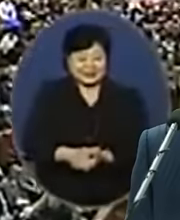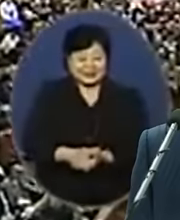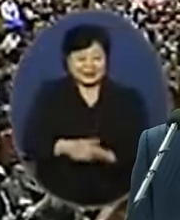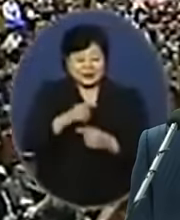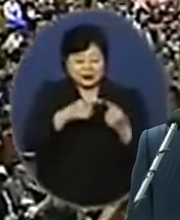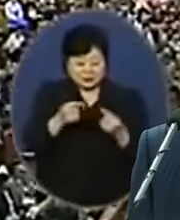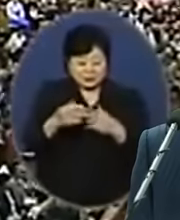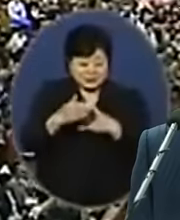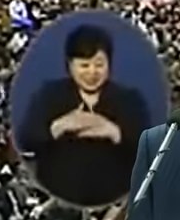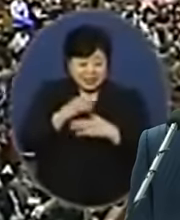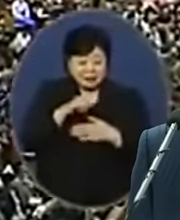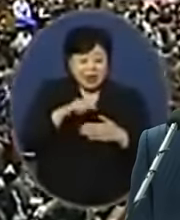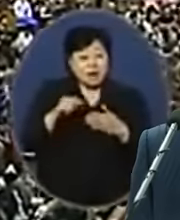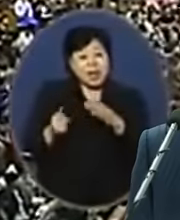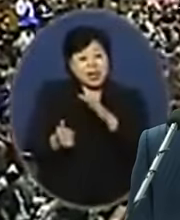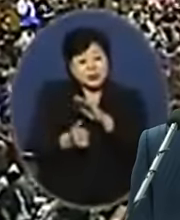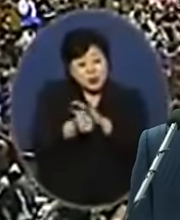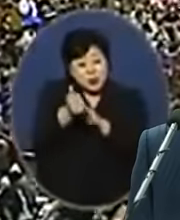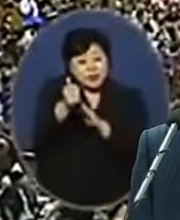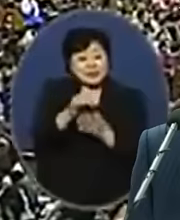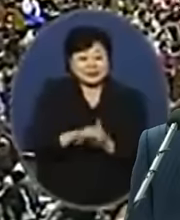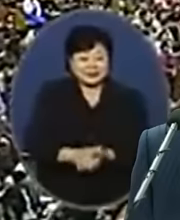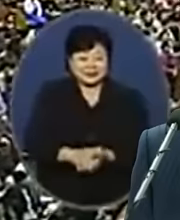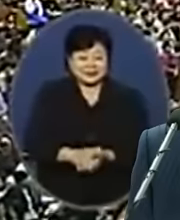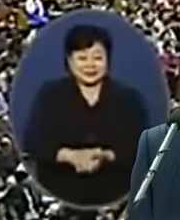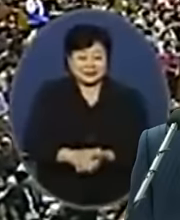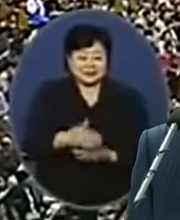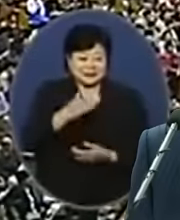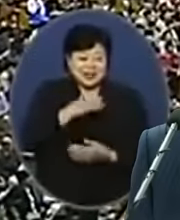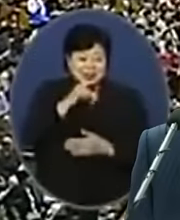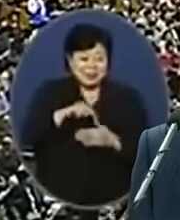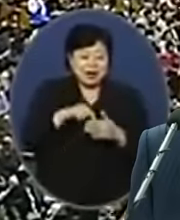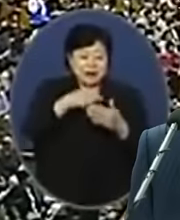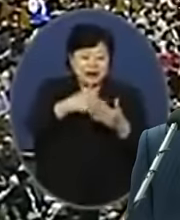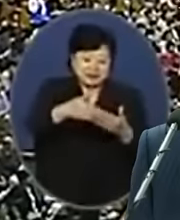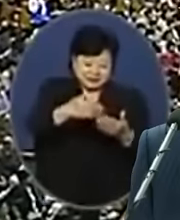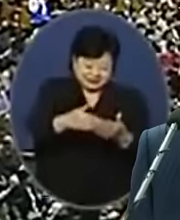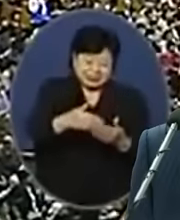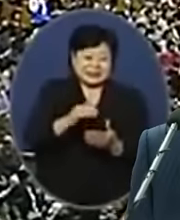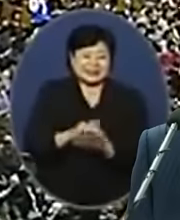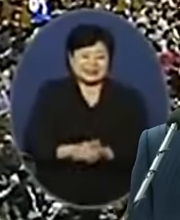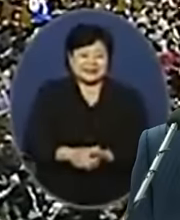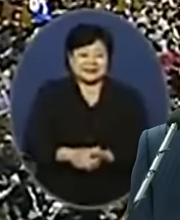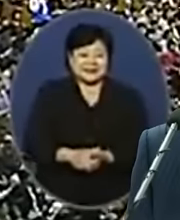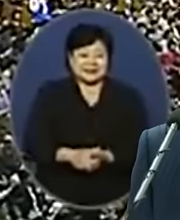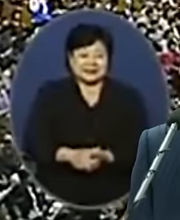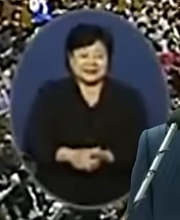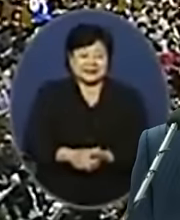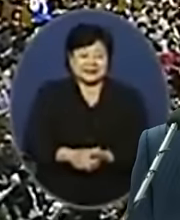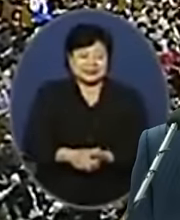한번 따라 말씀해. 내 마음의 소원은 내 마음에 그려놓은 그림이다.